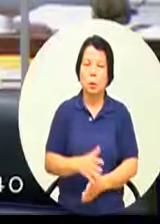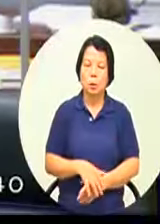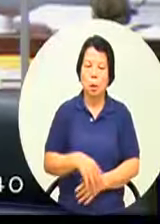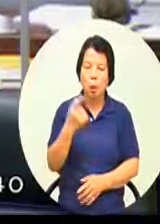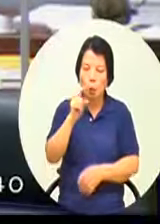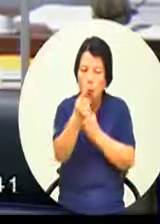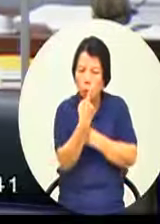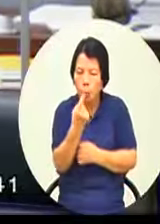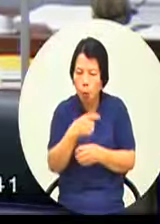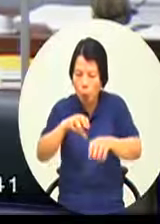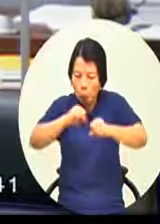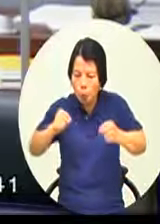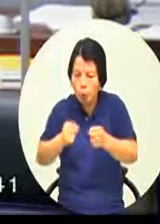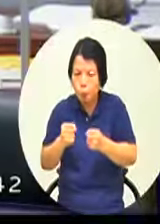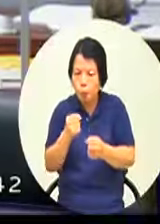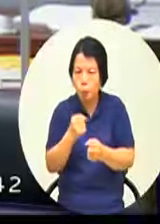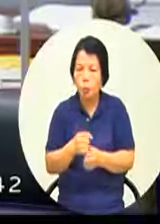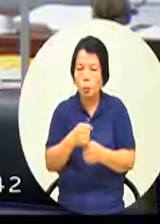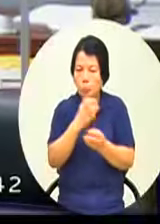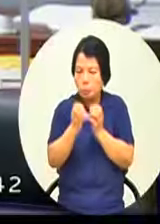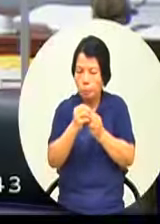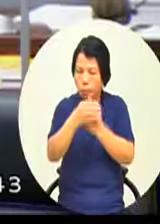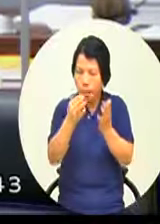因，然后快点把这一条路